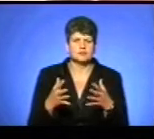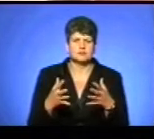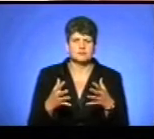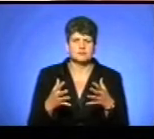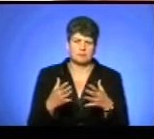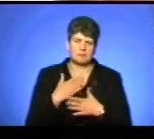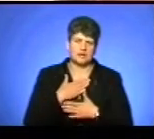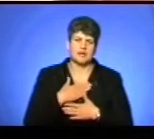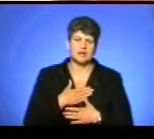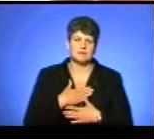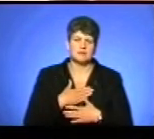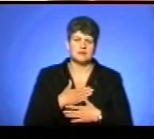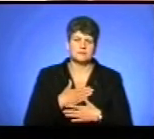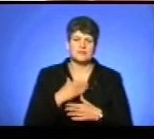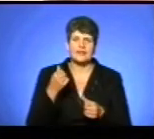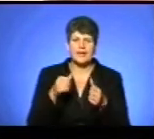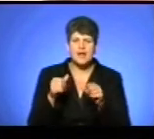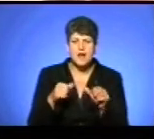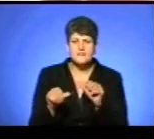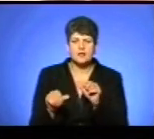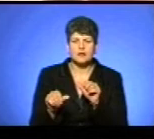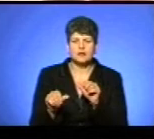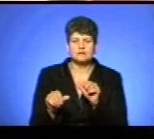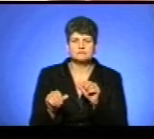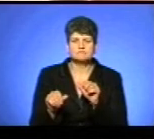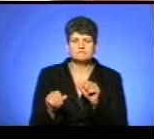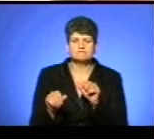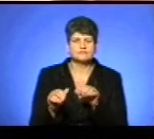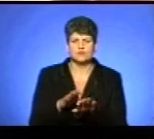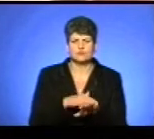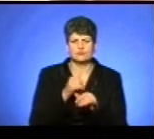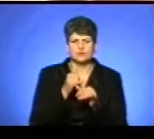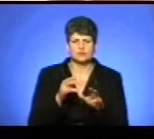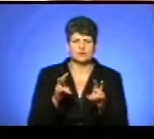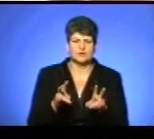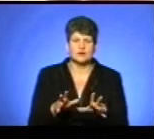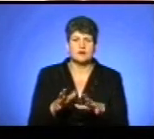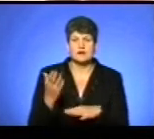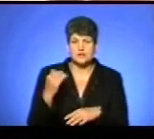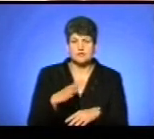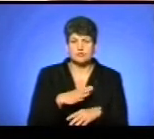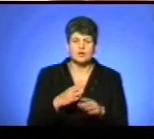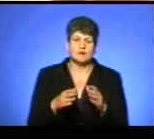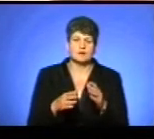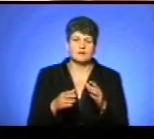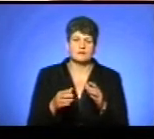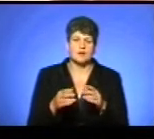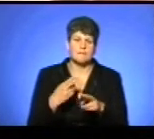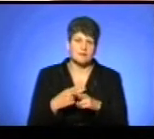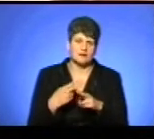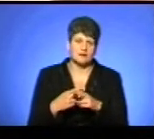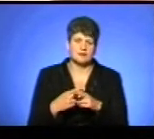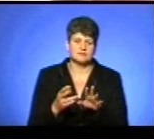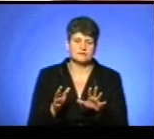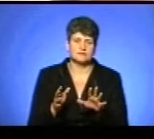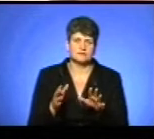найбільш приємне. Кераміка може на другому місці стоїть. Раніше було навпаки. Раніше кераміка, потім дерево. Метал вже на сьогодні.